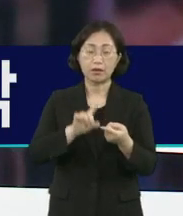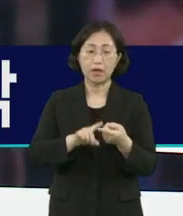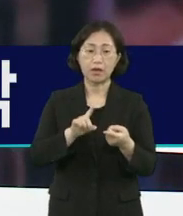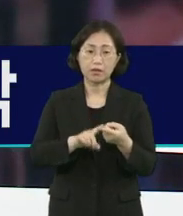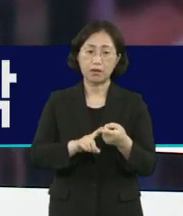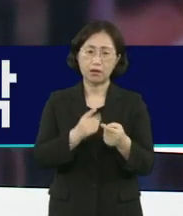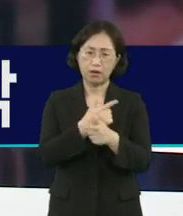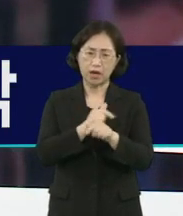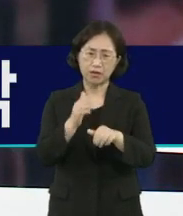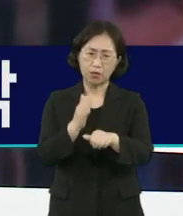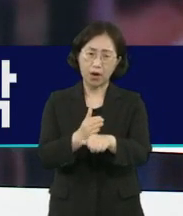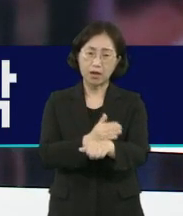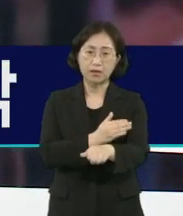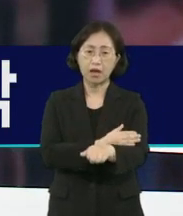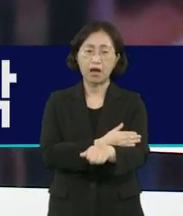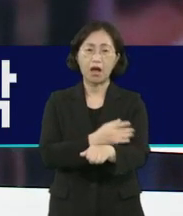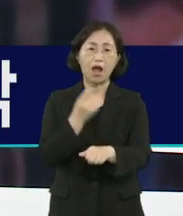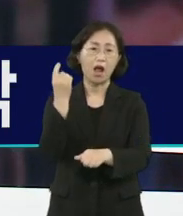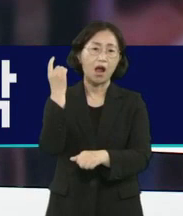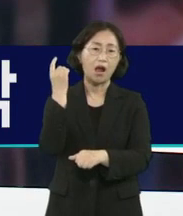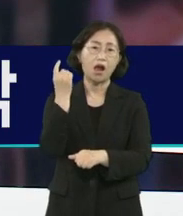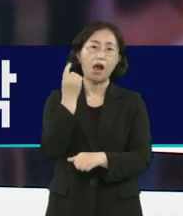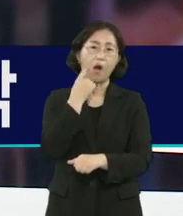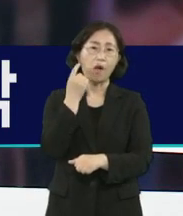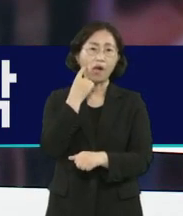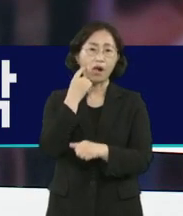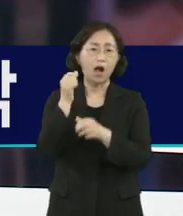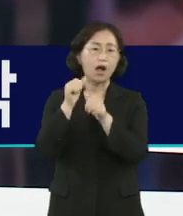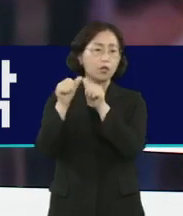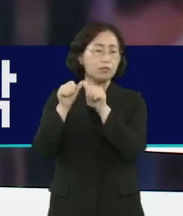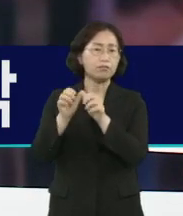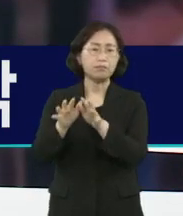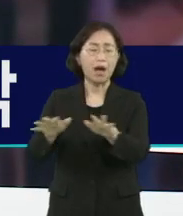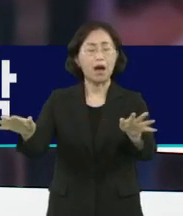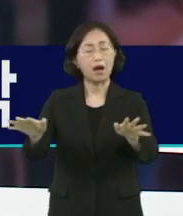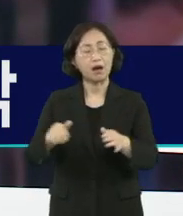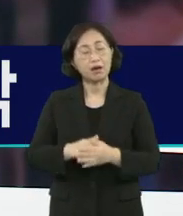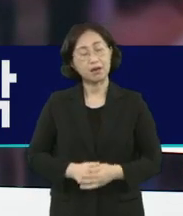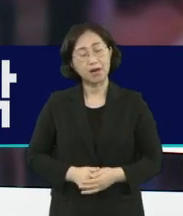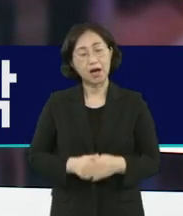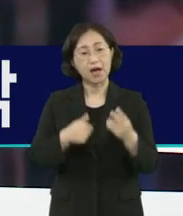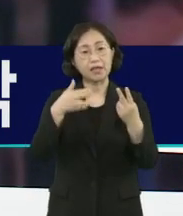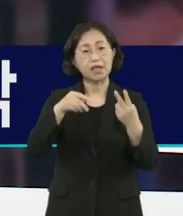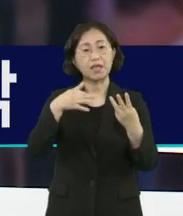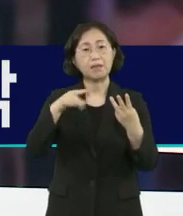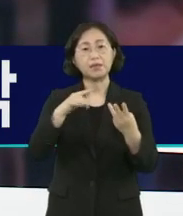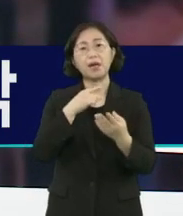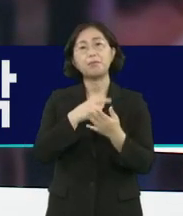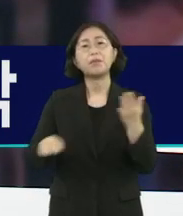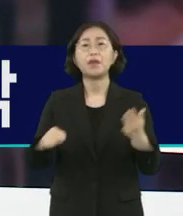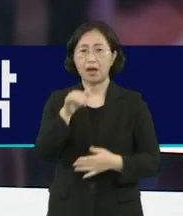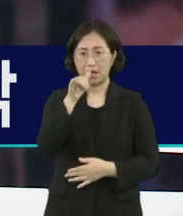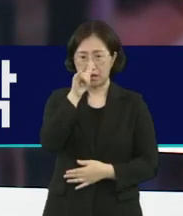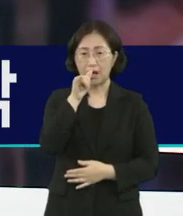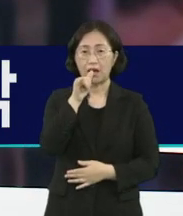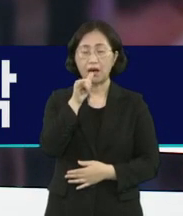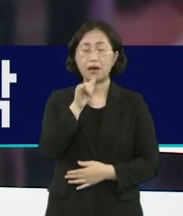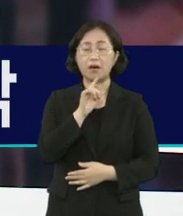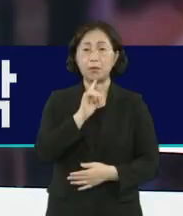갖가지 억측과 가짜뉴스가 난무하고 있다면서 2차, 3차 피해까지 호소하고 있습니다. 김진석